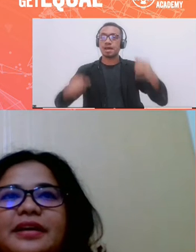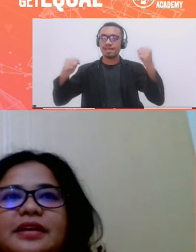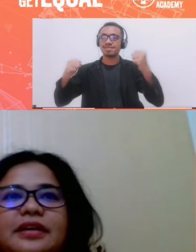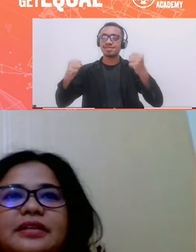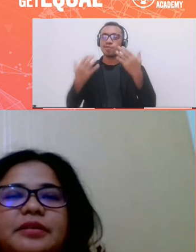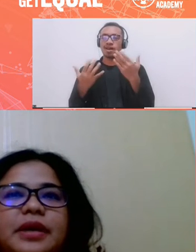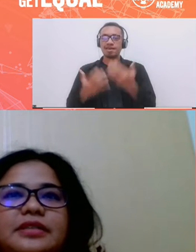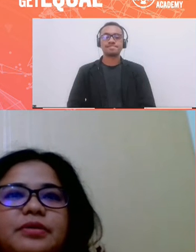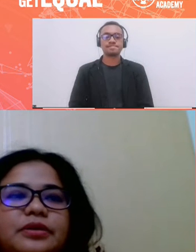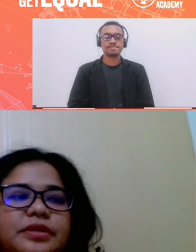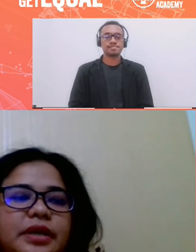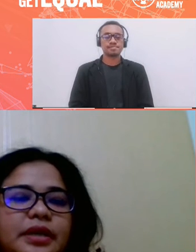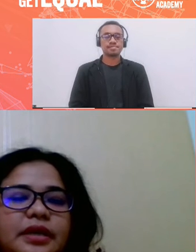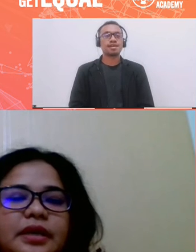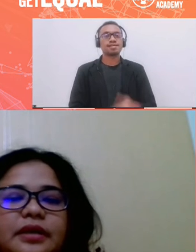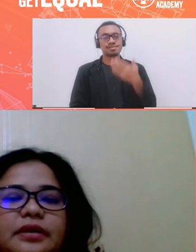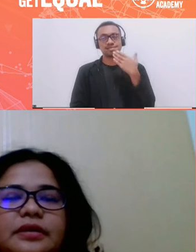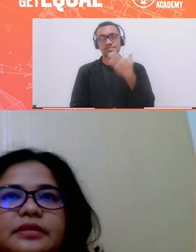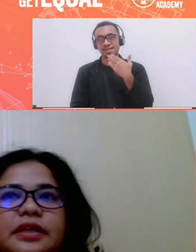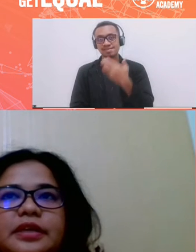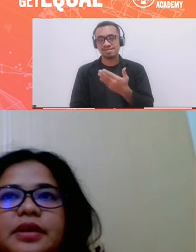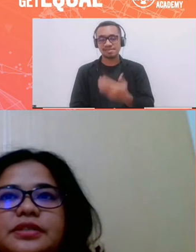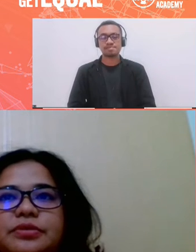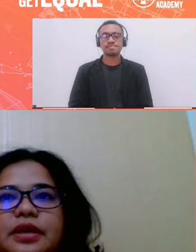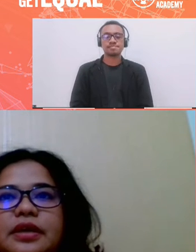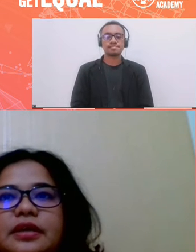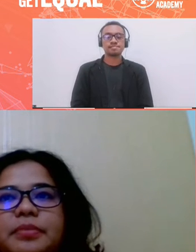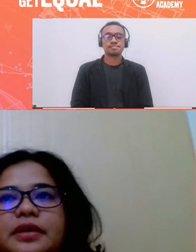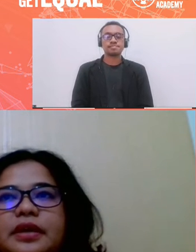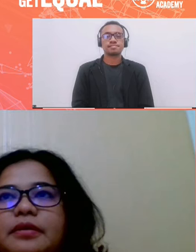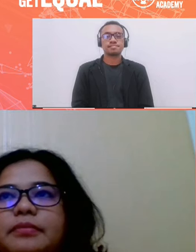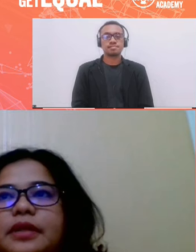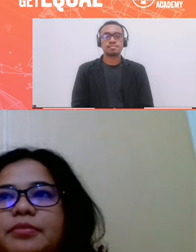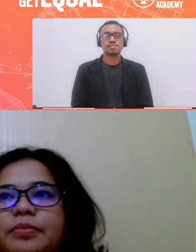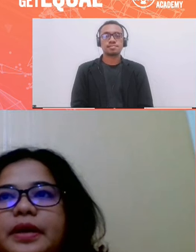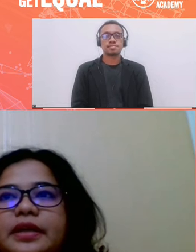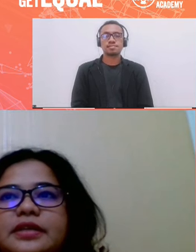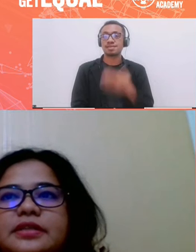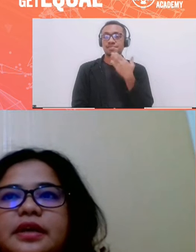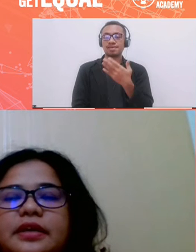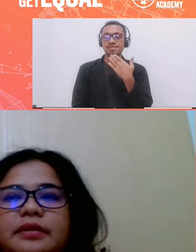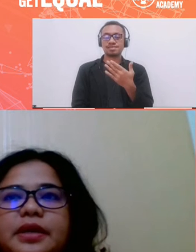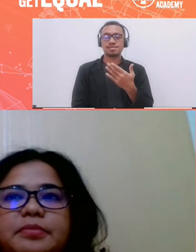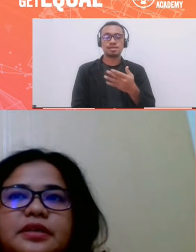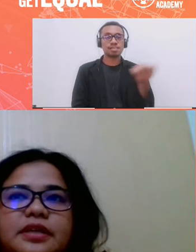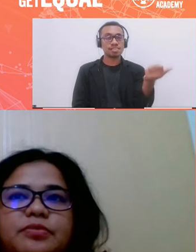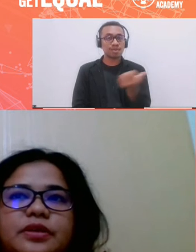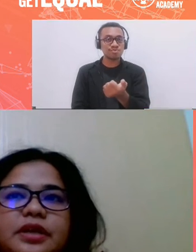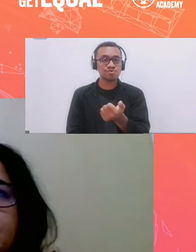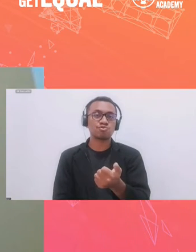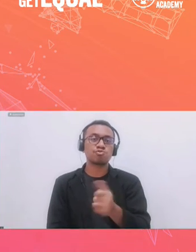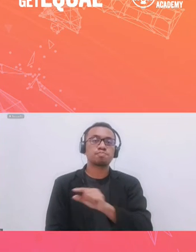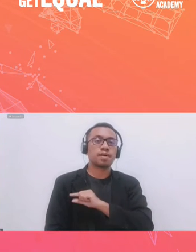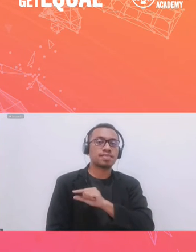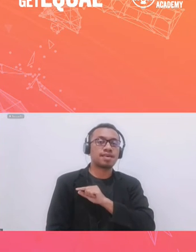sehat-sehat. Iya. Terima kasih waktunya, dan terima kasih juga kepada tamu, panelis, dan para peserta